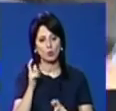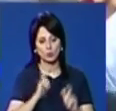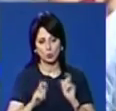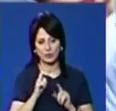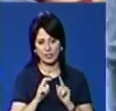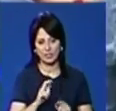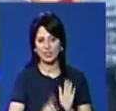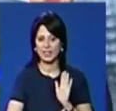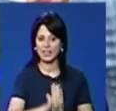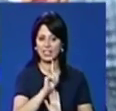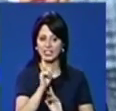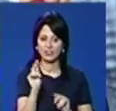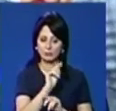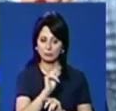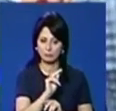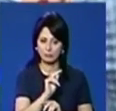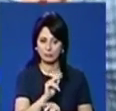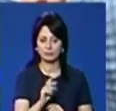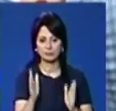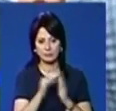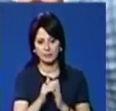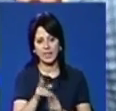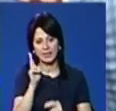უნივერსიტეტს დაწყებული ინფრასტრუქტურიდან